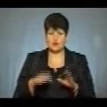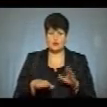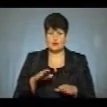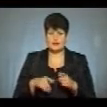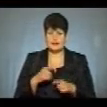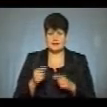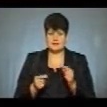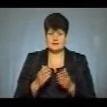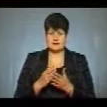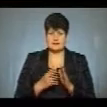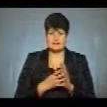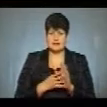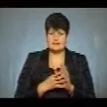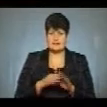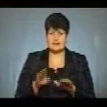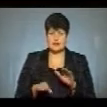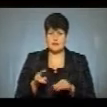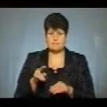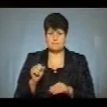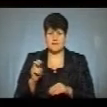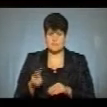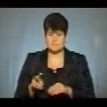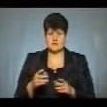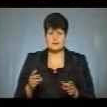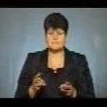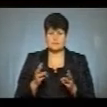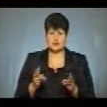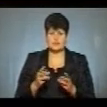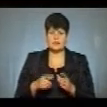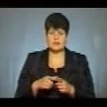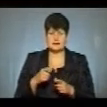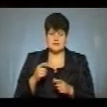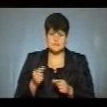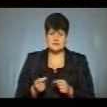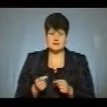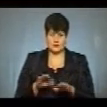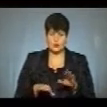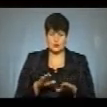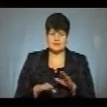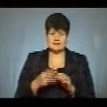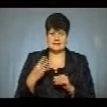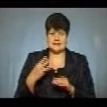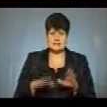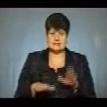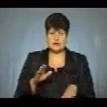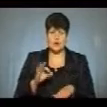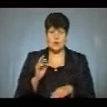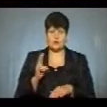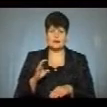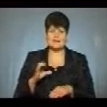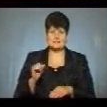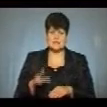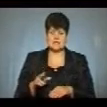виділяється 9 кілограм пилу. При спалюванні одної тонни листя виділяється також 30 кілограм оксиду